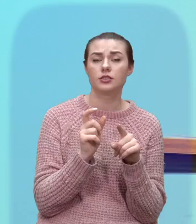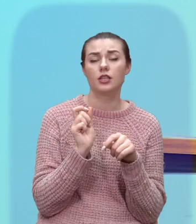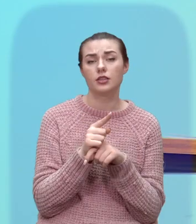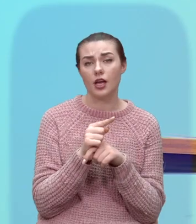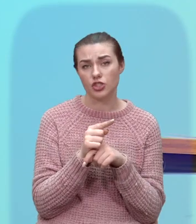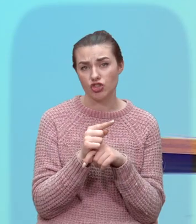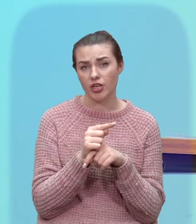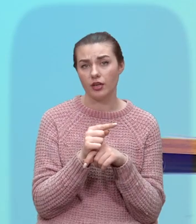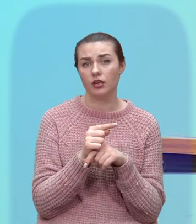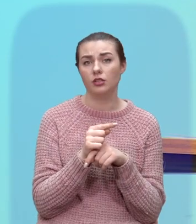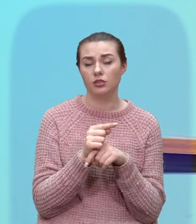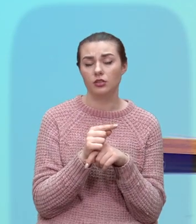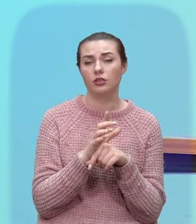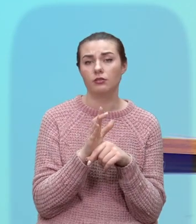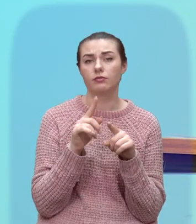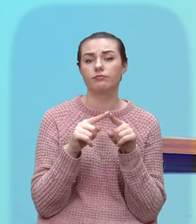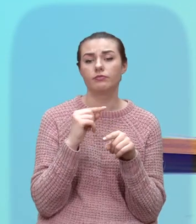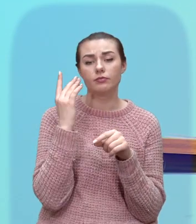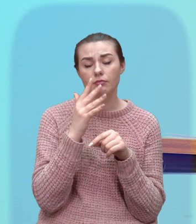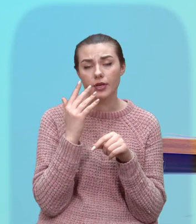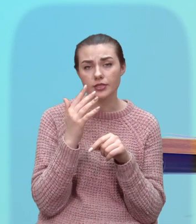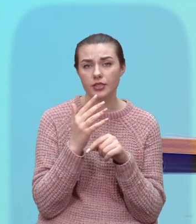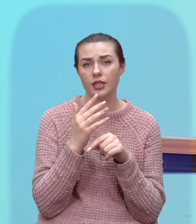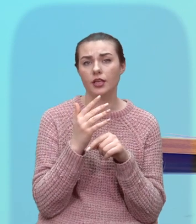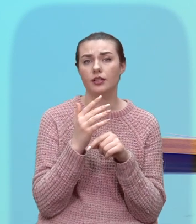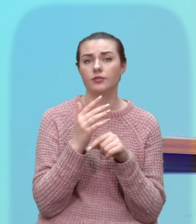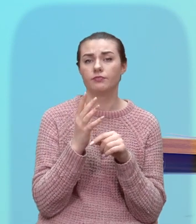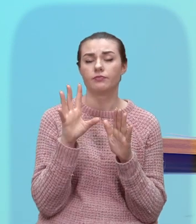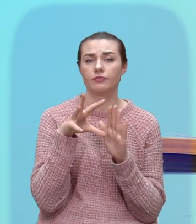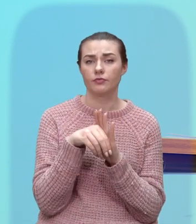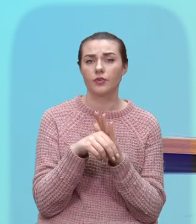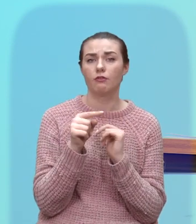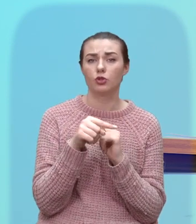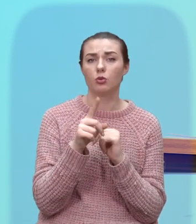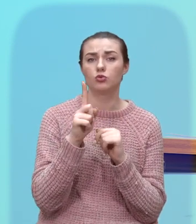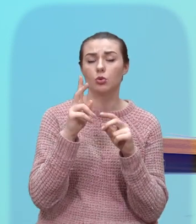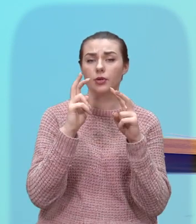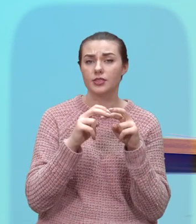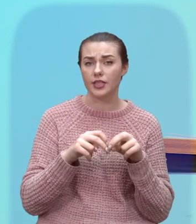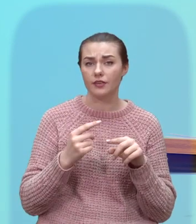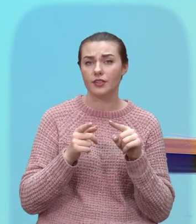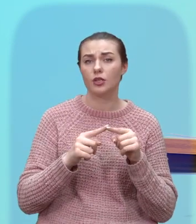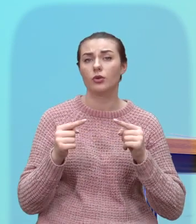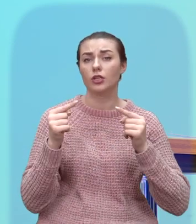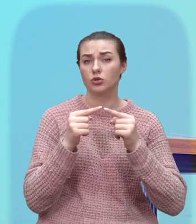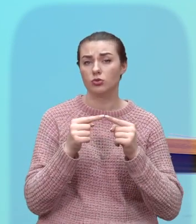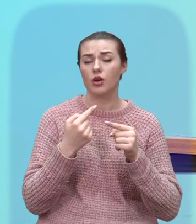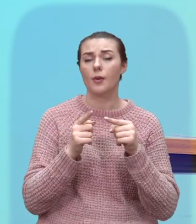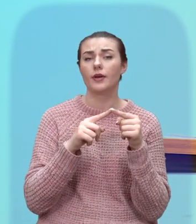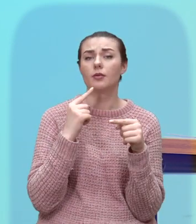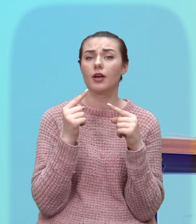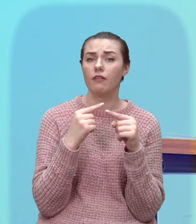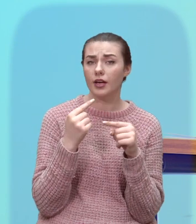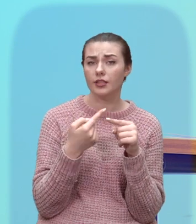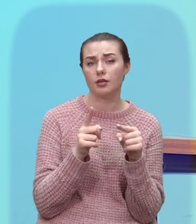скажем задача вот в некотором смысле она заключается в том чтобы исследовать эту истину об